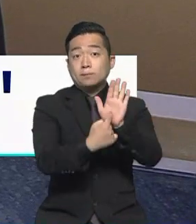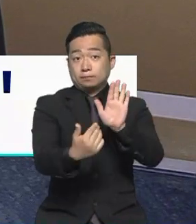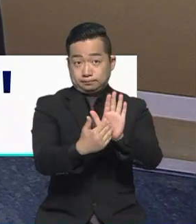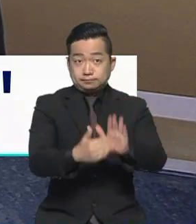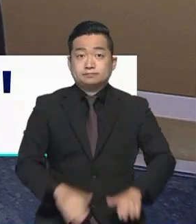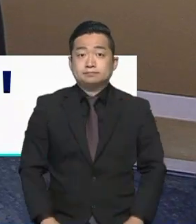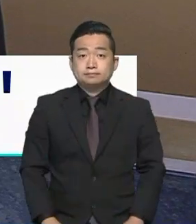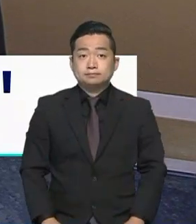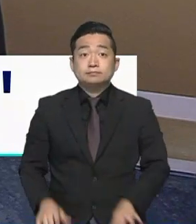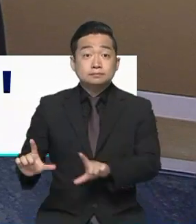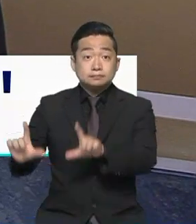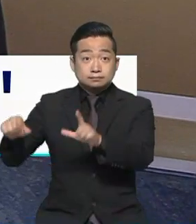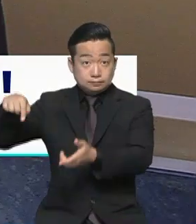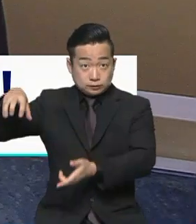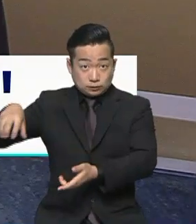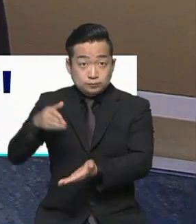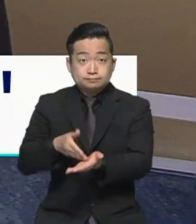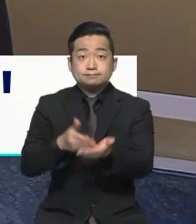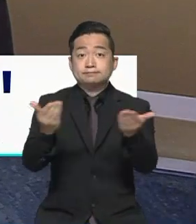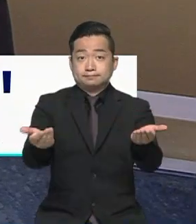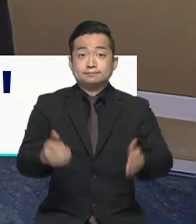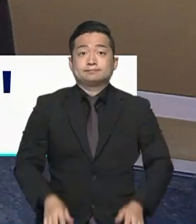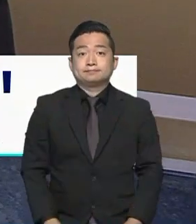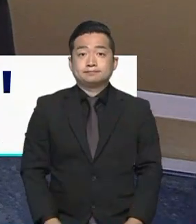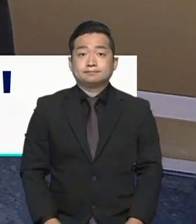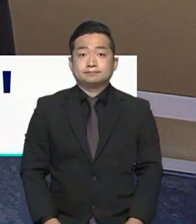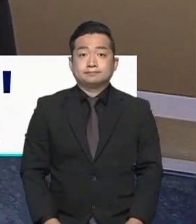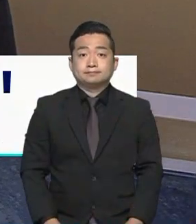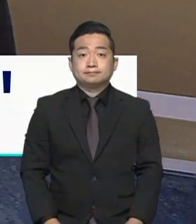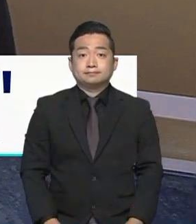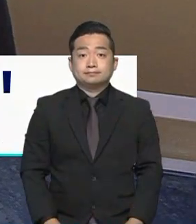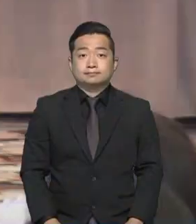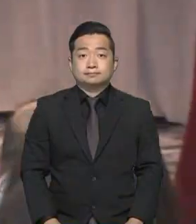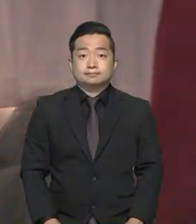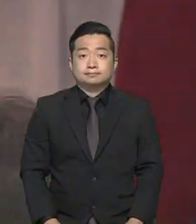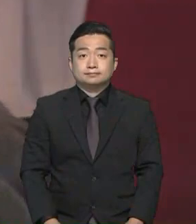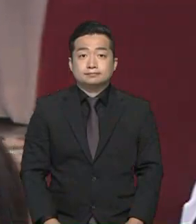말했습니다. 이 소식은 도쿄에서 박상진 특파원이 전해왔습니다.